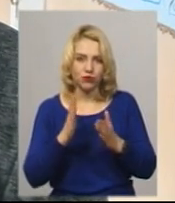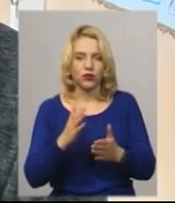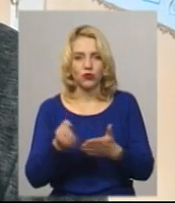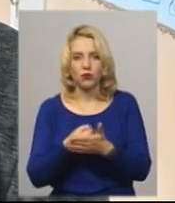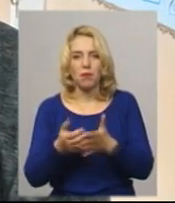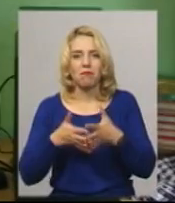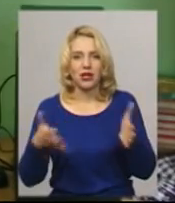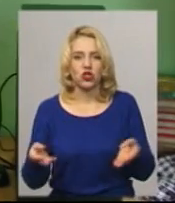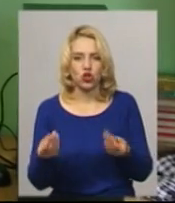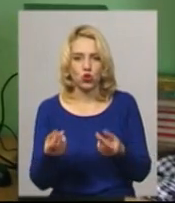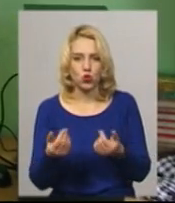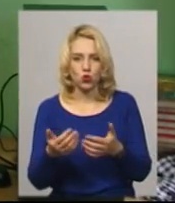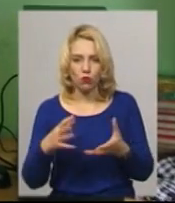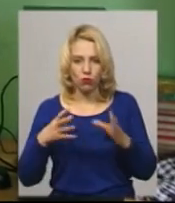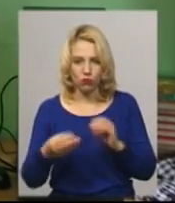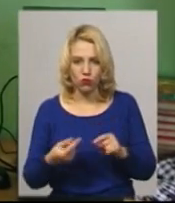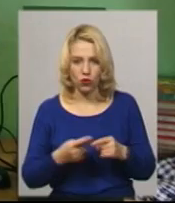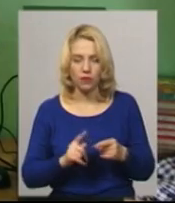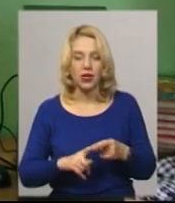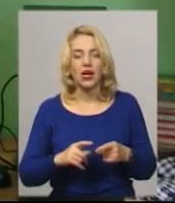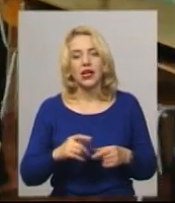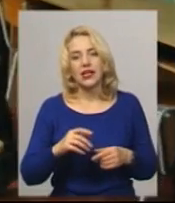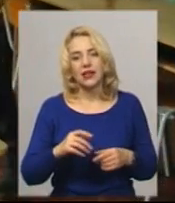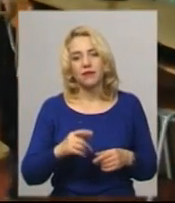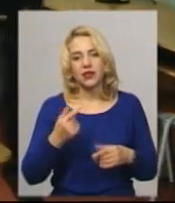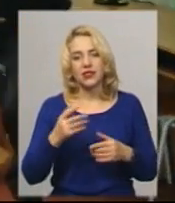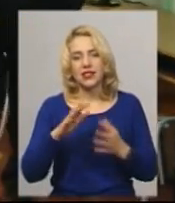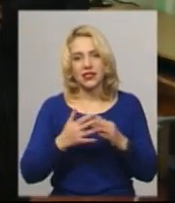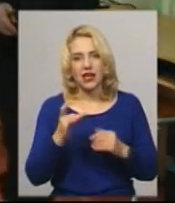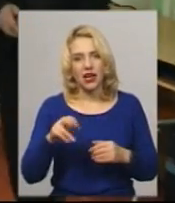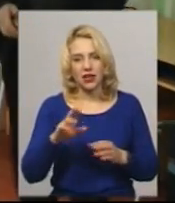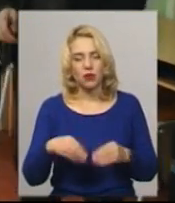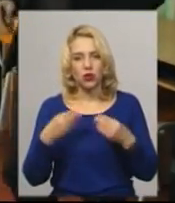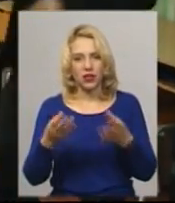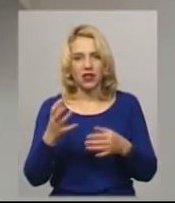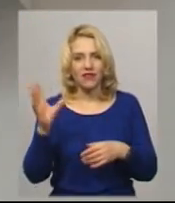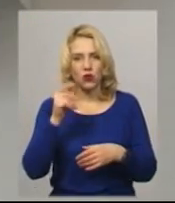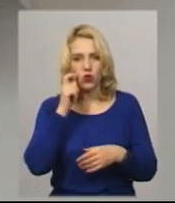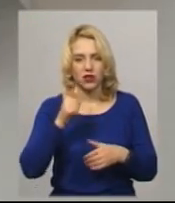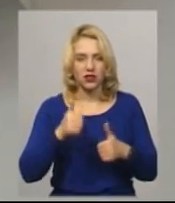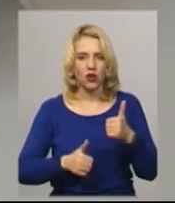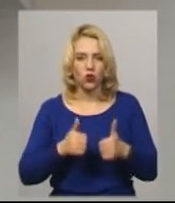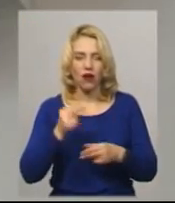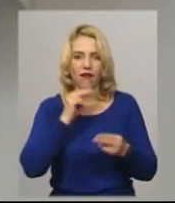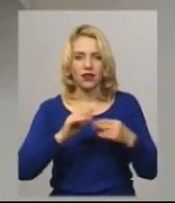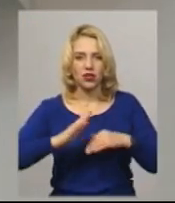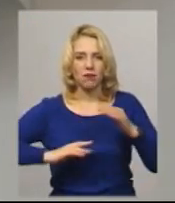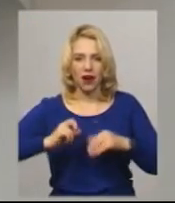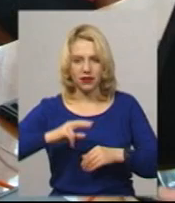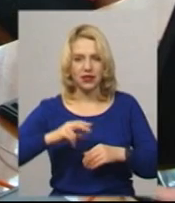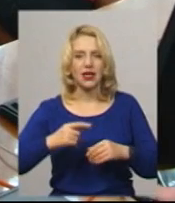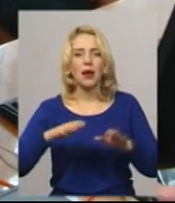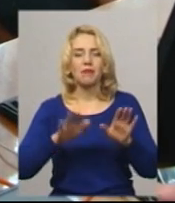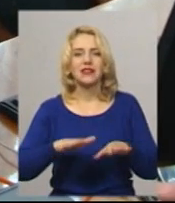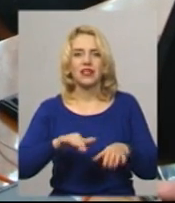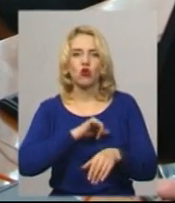слів голови, проєкт проведення молодіжного конкурсу «Юніор Старт» сільська рада подає на участь у всеукраїнському конкурсі «Кращі практики місцевого самоврядування».